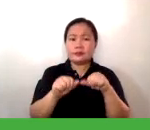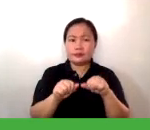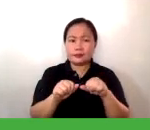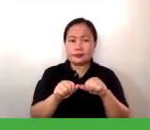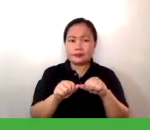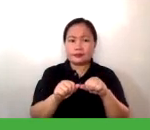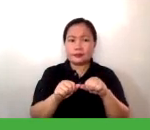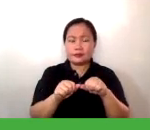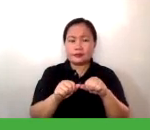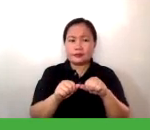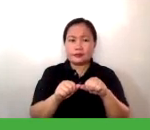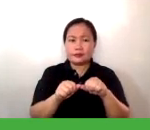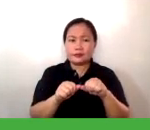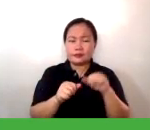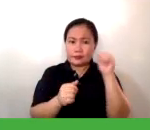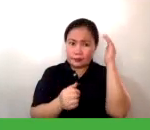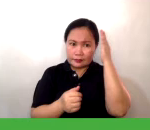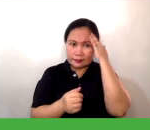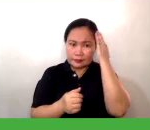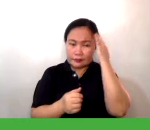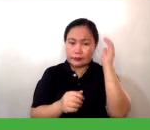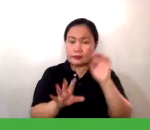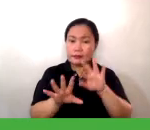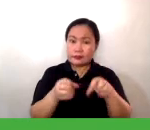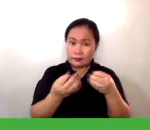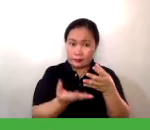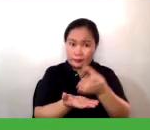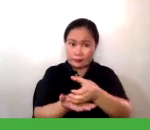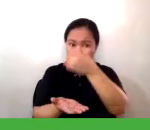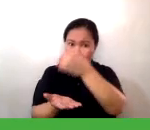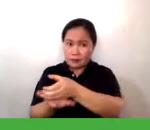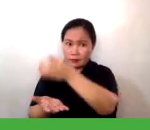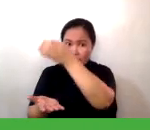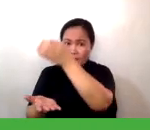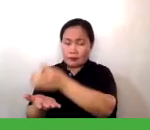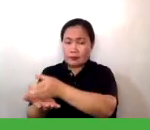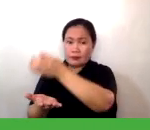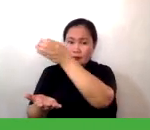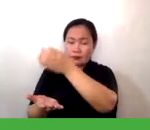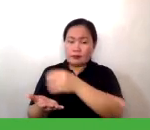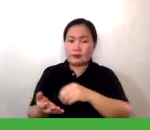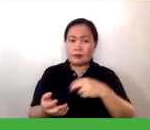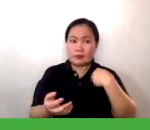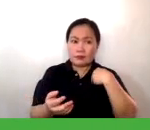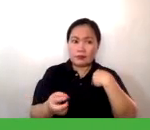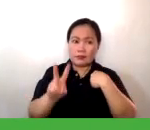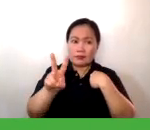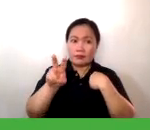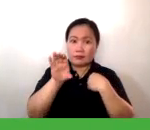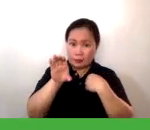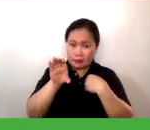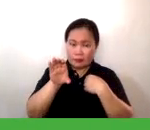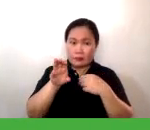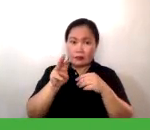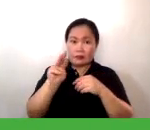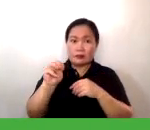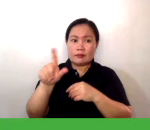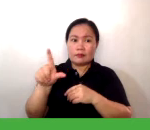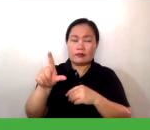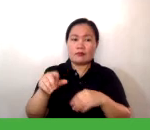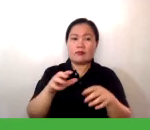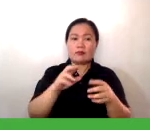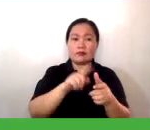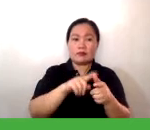into milliliters. Pwede na natin siyang ma-identify kung ilang baso ang malalagyan na merong